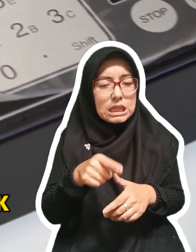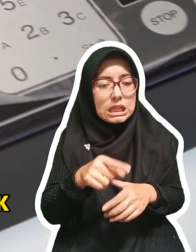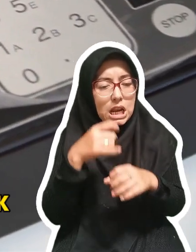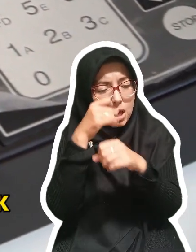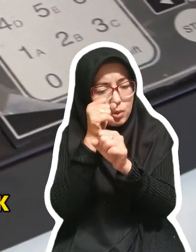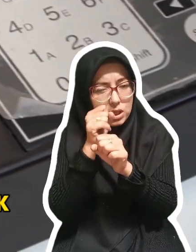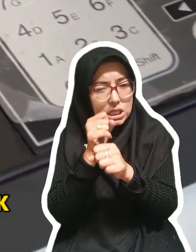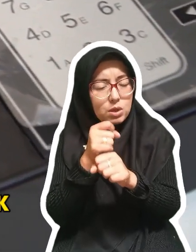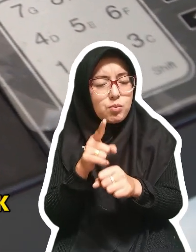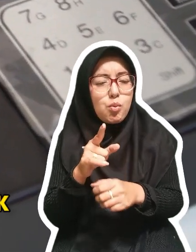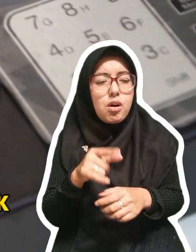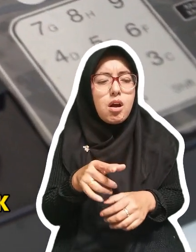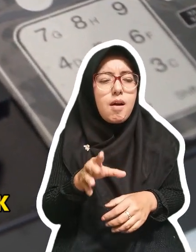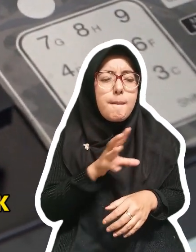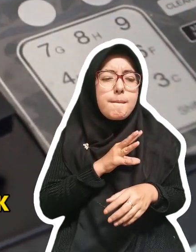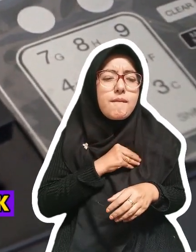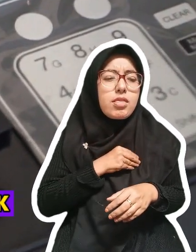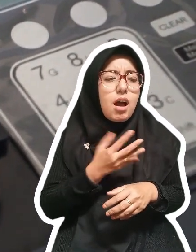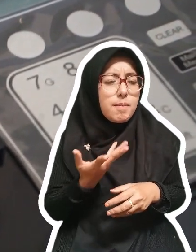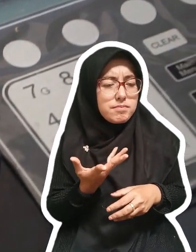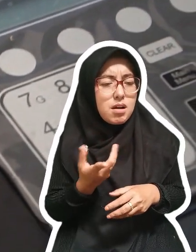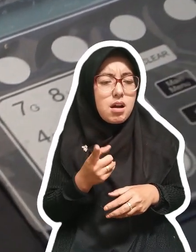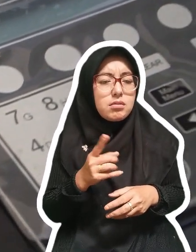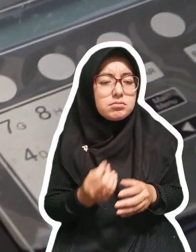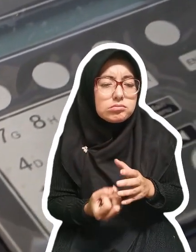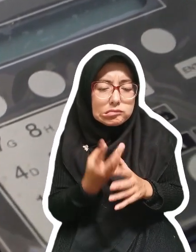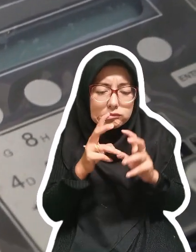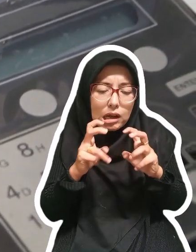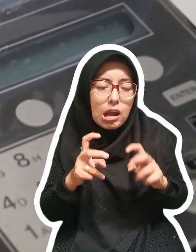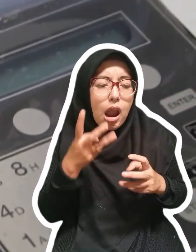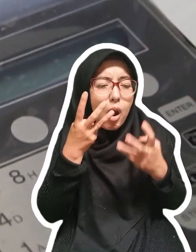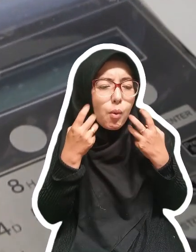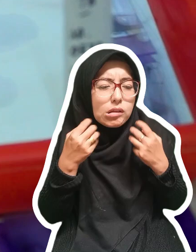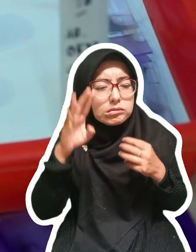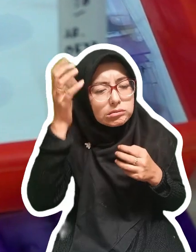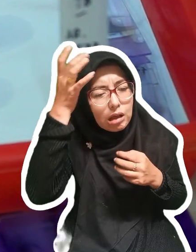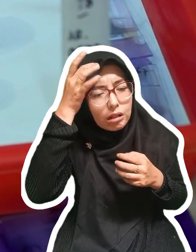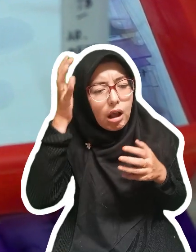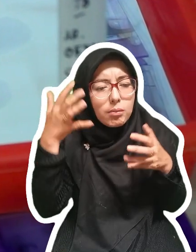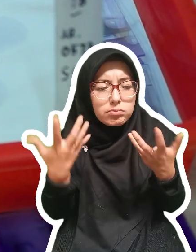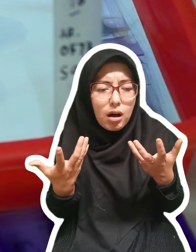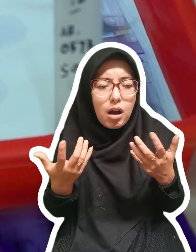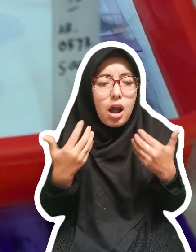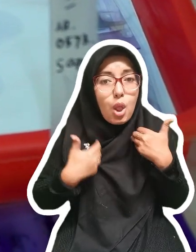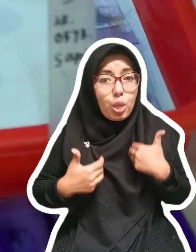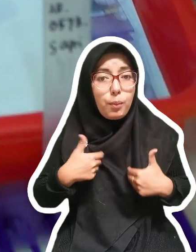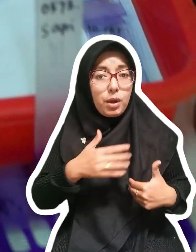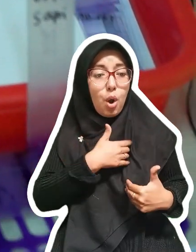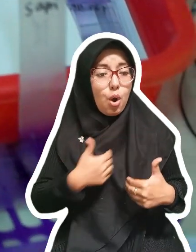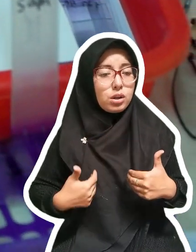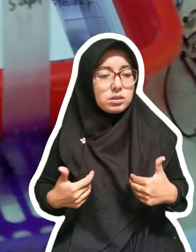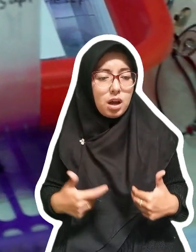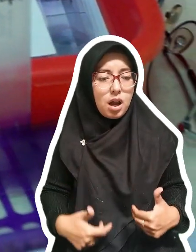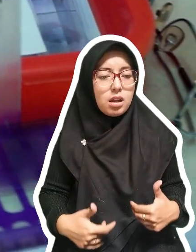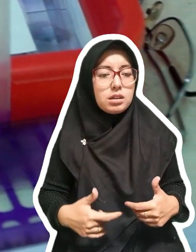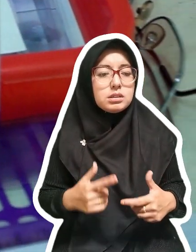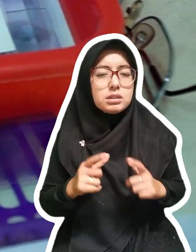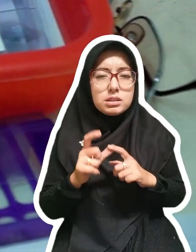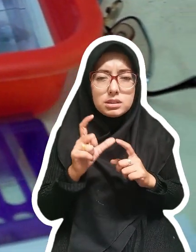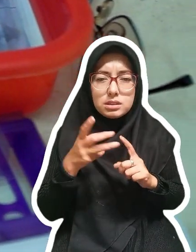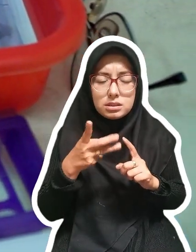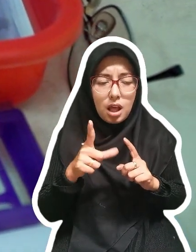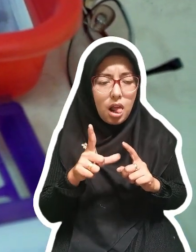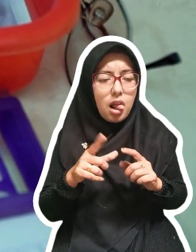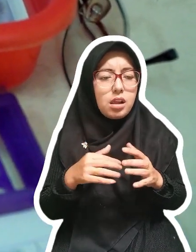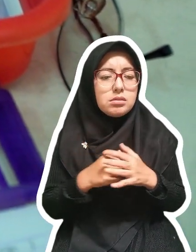patologi adalah laboratorium yang berfungsi untuk menunjang diagnosa penyakit hewan yang dilihat dari kelainan anatomi organ dan sel